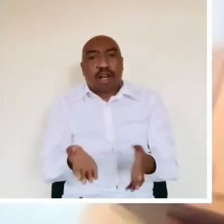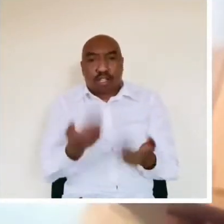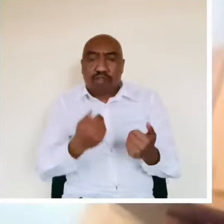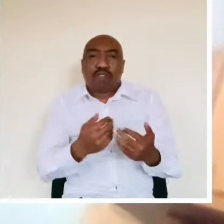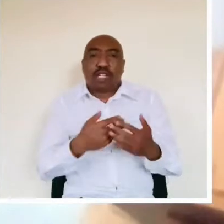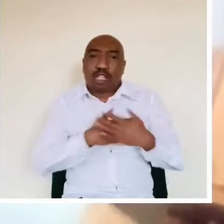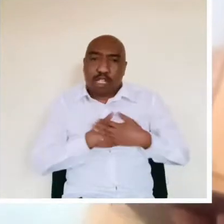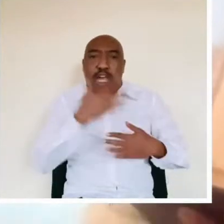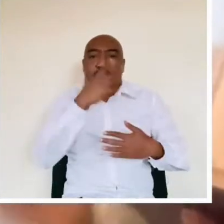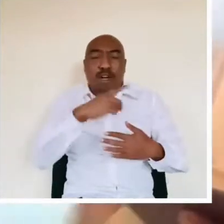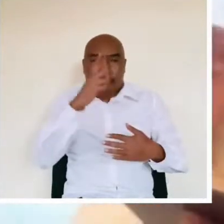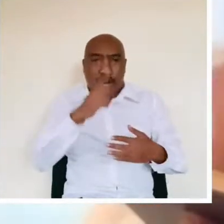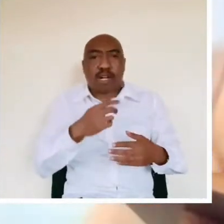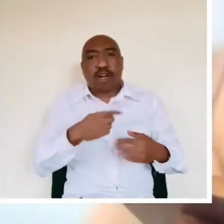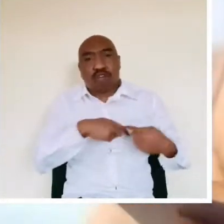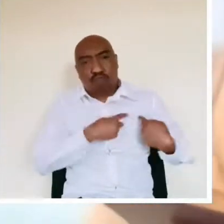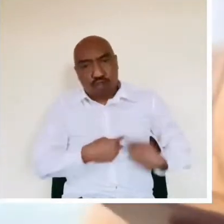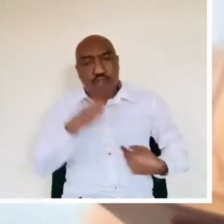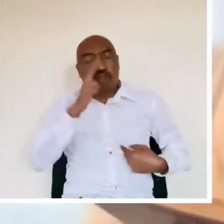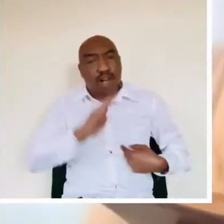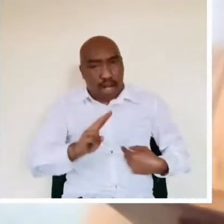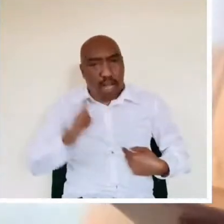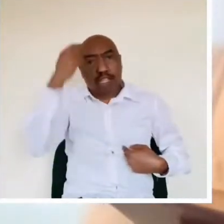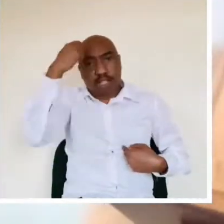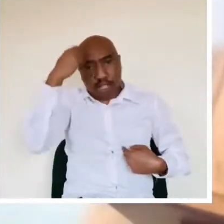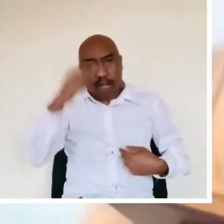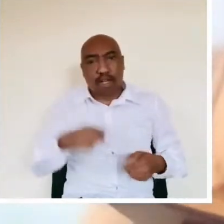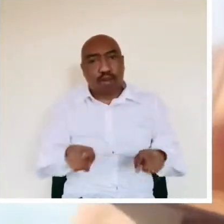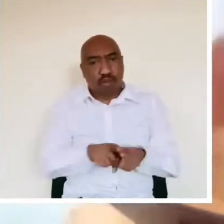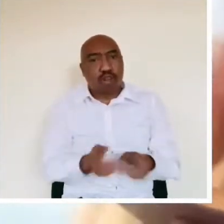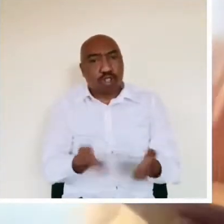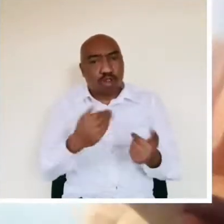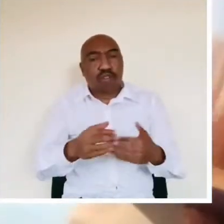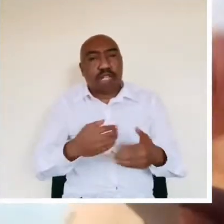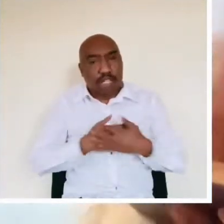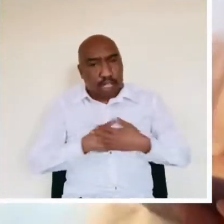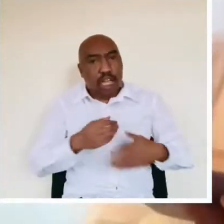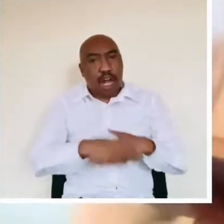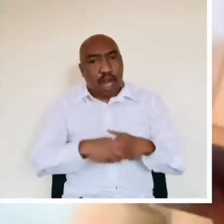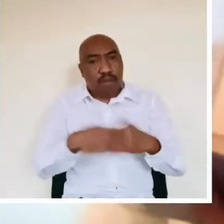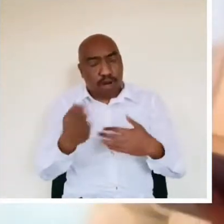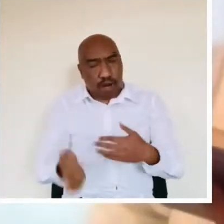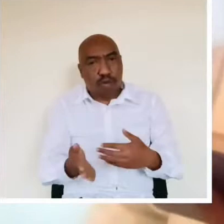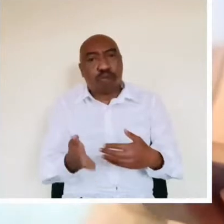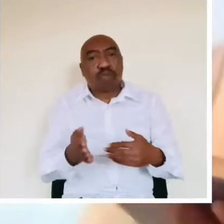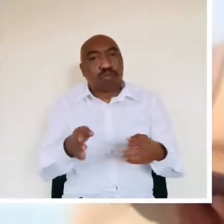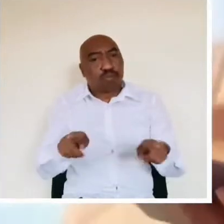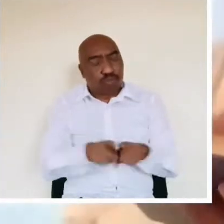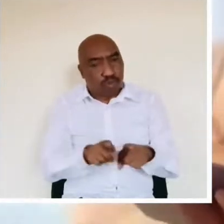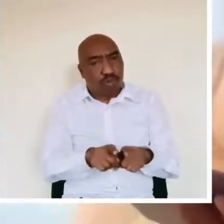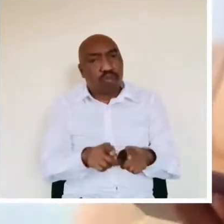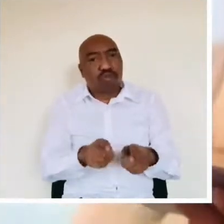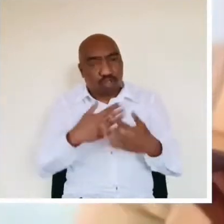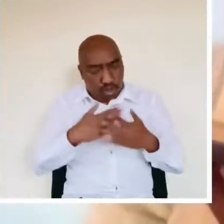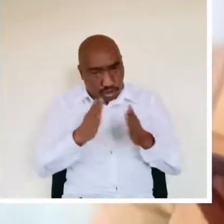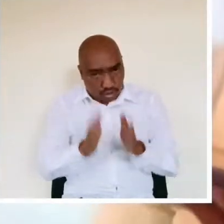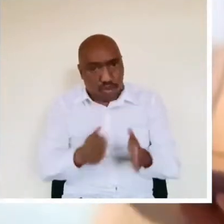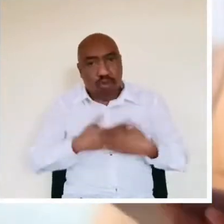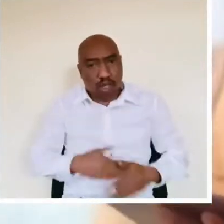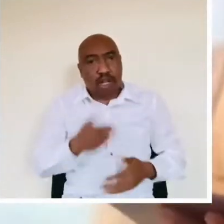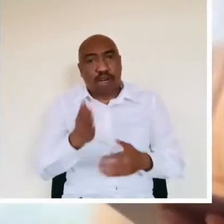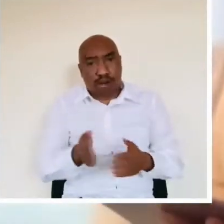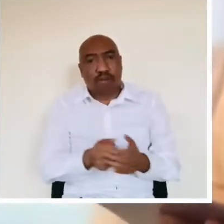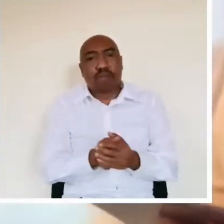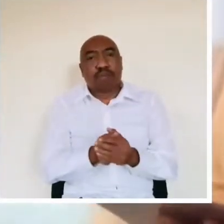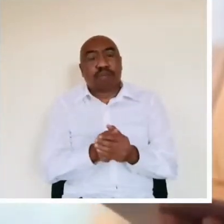toi-même. C'est ce qu'on nous apprend, qui résume toutes les lois de Dieu. Donc, on n'a pas pu